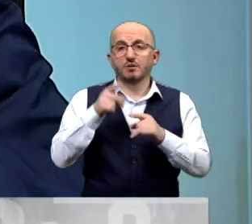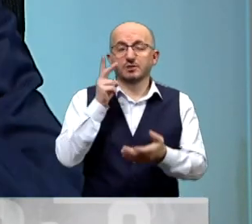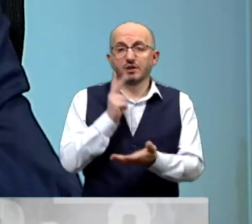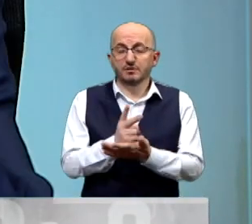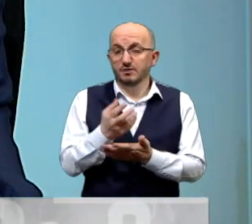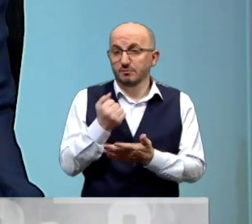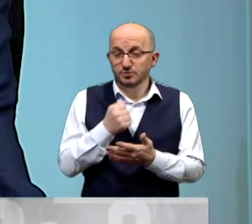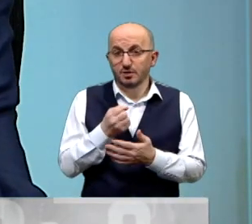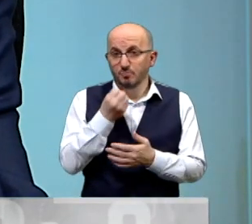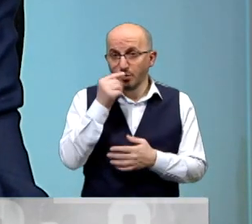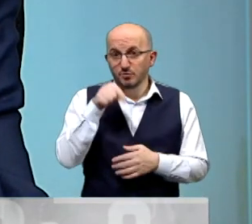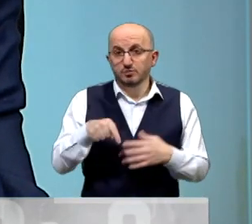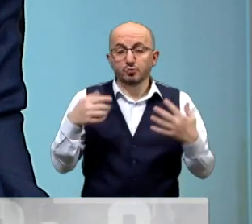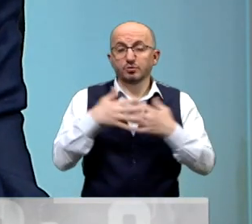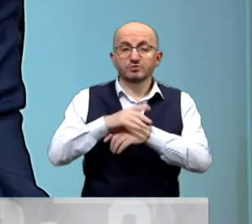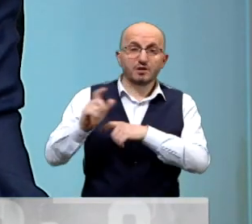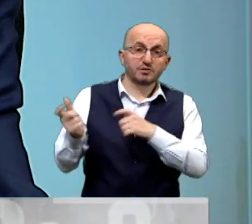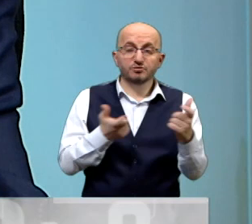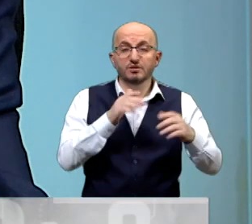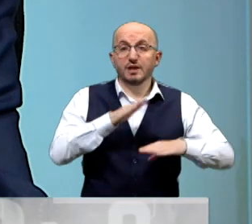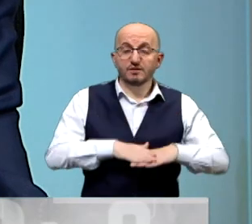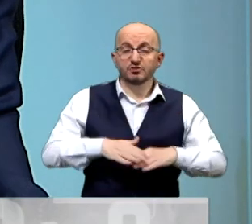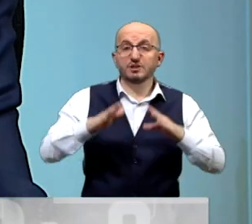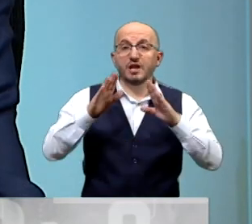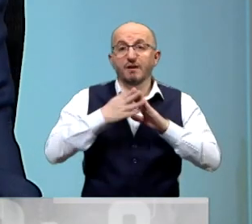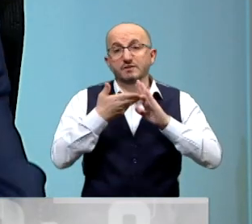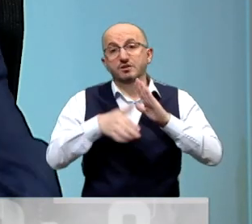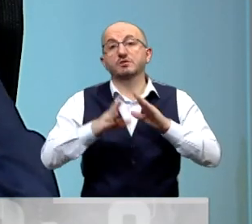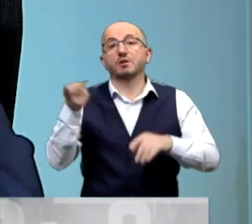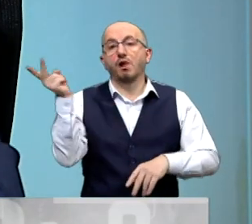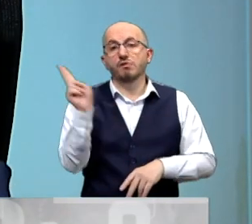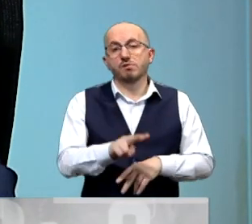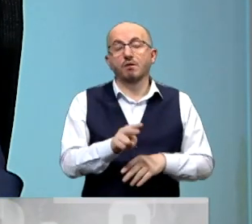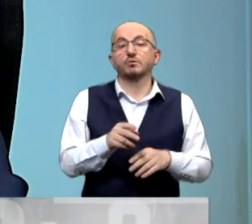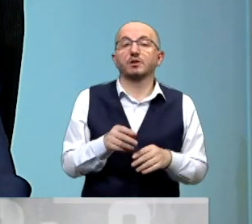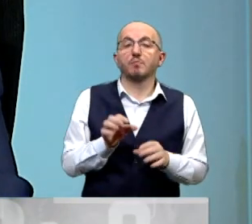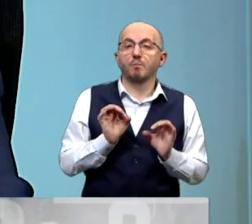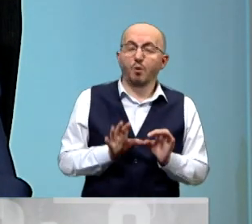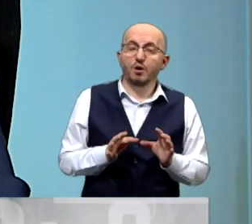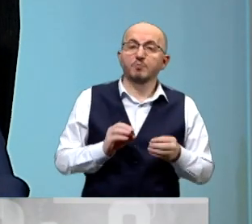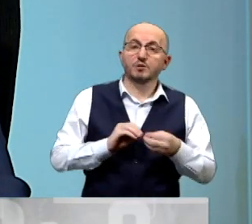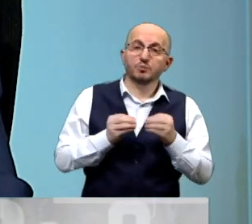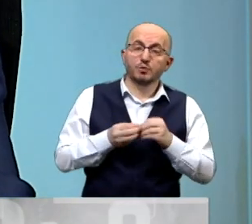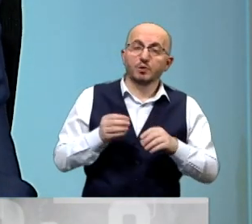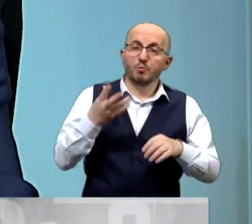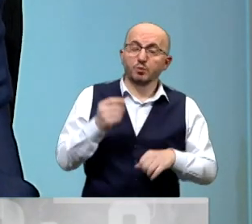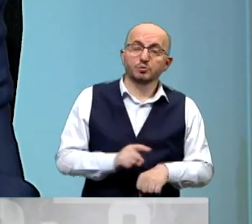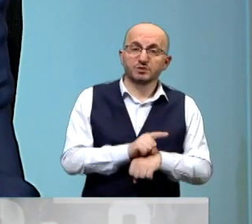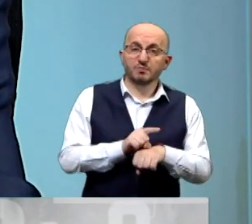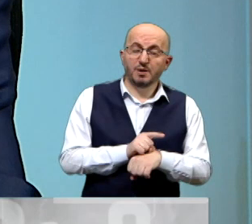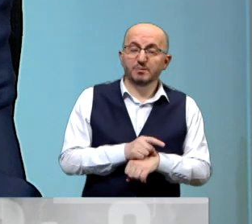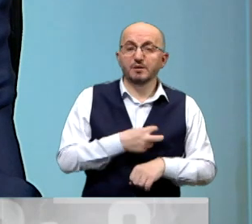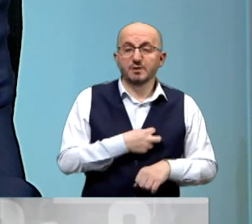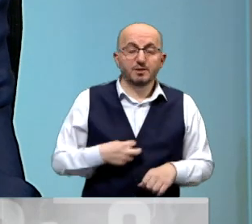Muhammed bu gece hicret edecek Sallallahu Aleyhisselam evinden çıkmadan öldürelim böyle bir sıkıntılı durumda bile